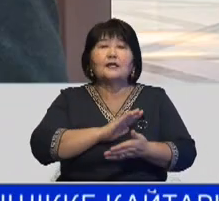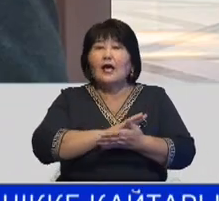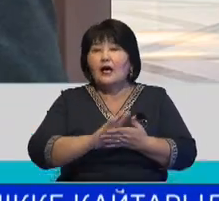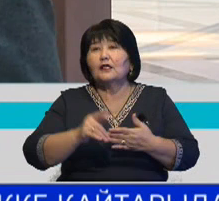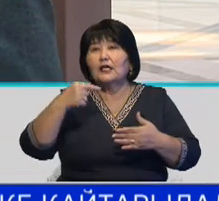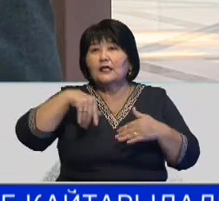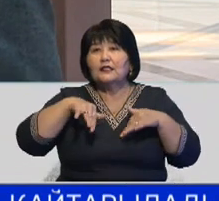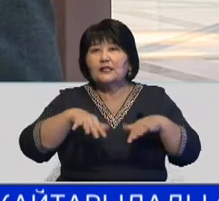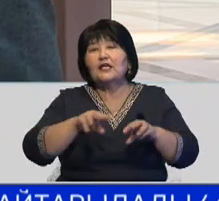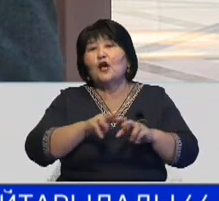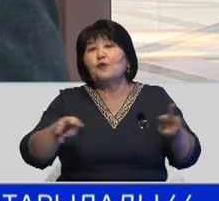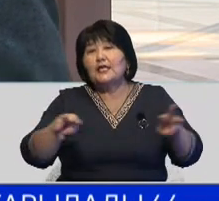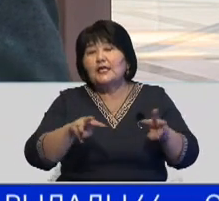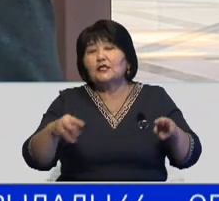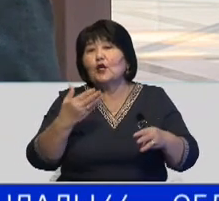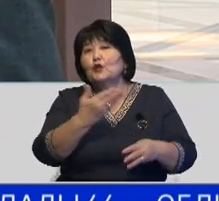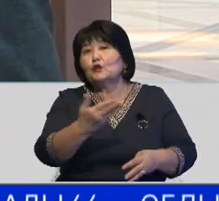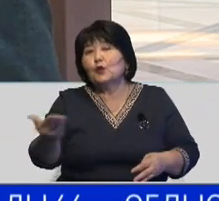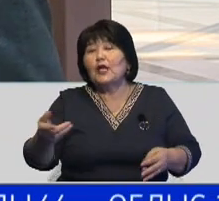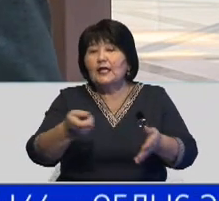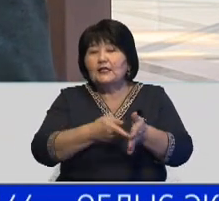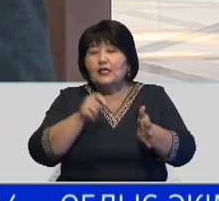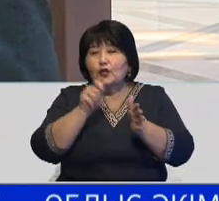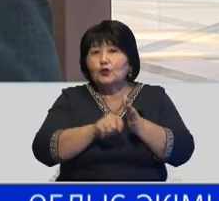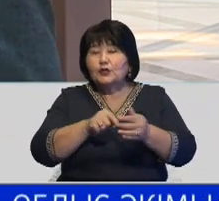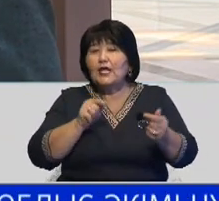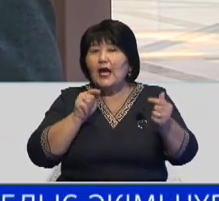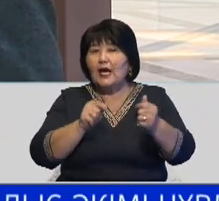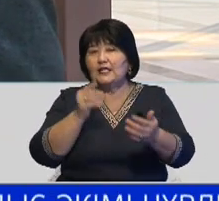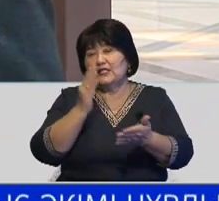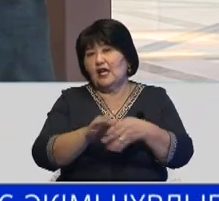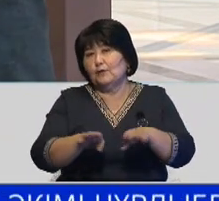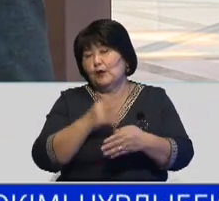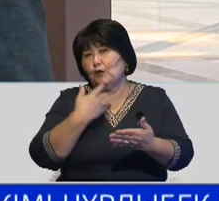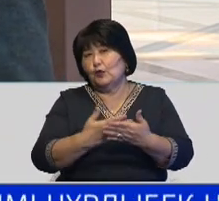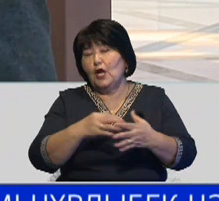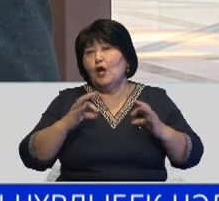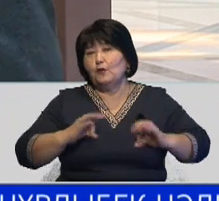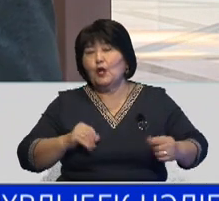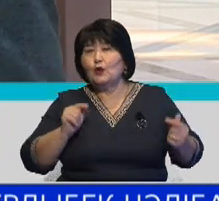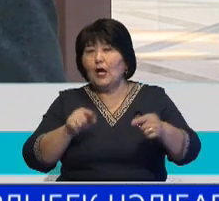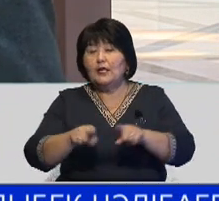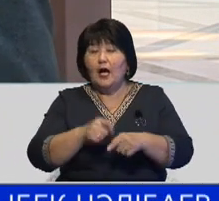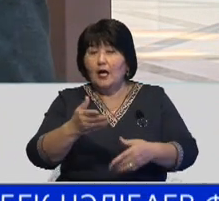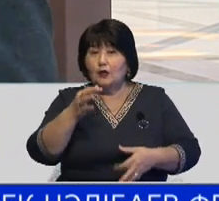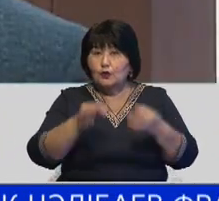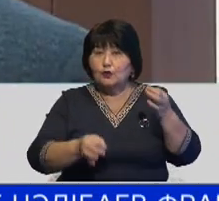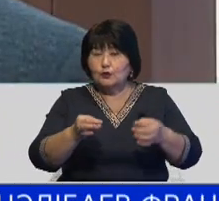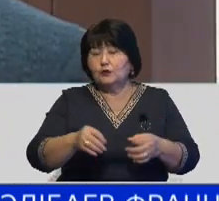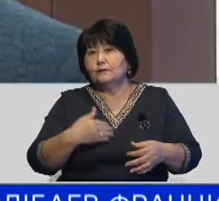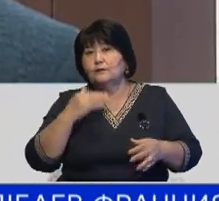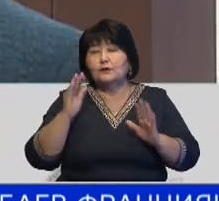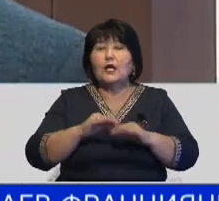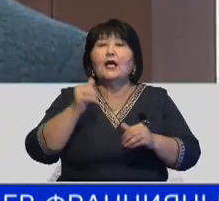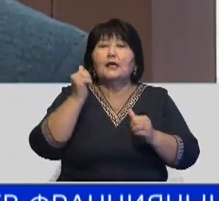істер министрлігі солардың тергеу жүргізетіндігіне қарсы шыққан сияқты болып көрінетін, прокуратура қарсы сияқты. Ал енді сот тәуелсіз болу керек.